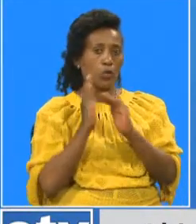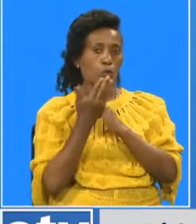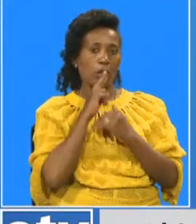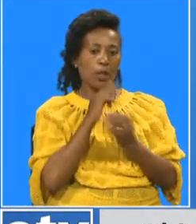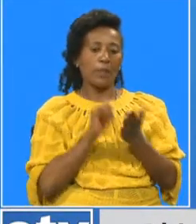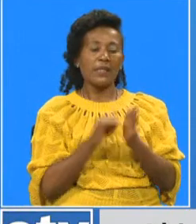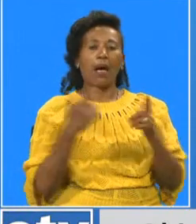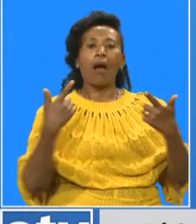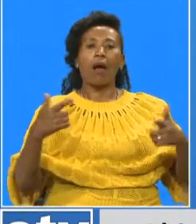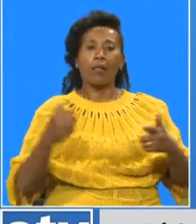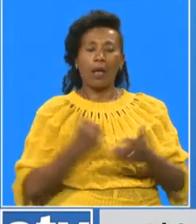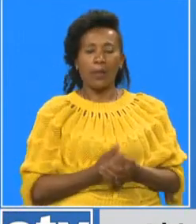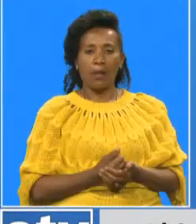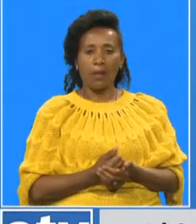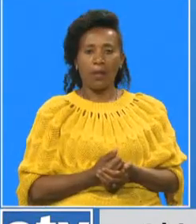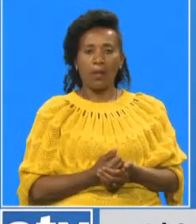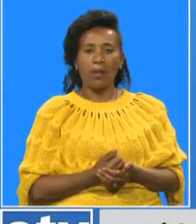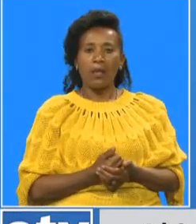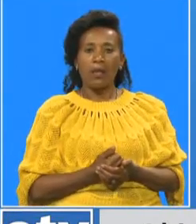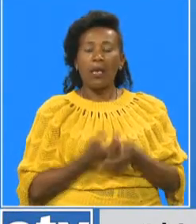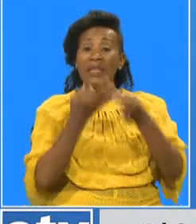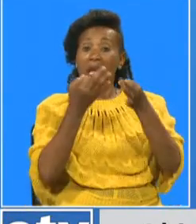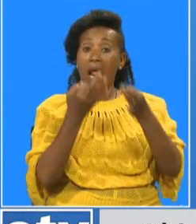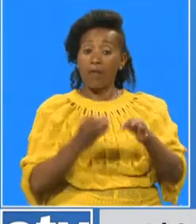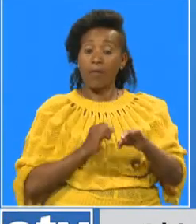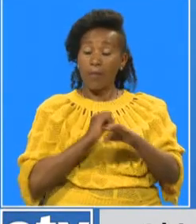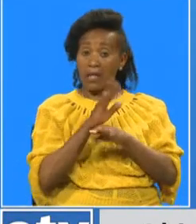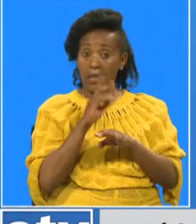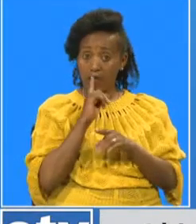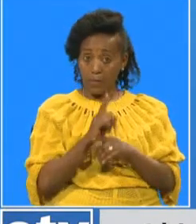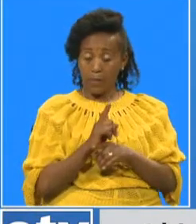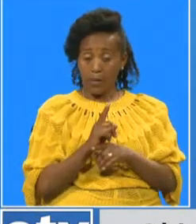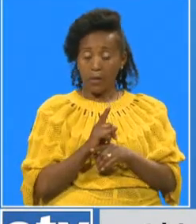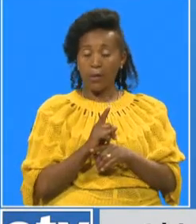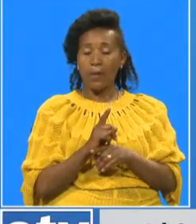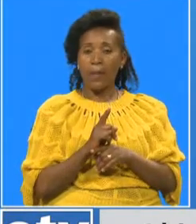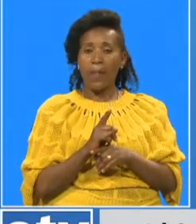ያው በዚህ አጋጣሚ ለማስተላለፍ የሚፈልገው ነገር ቢኖር ምንድን ነው፣